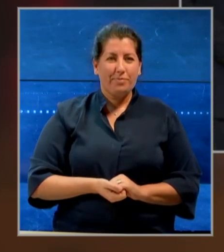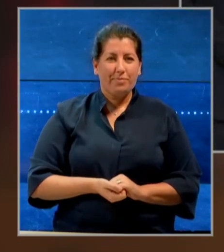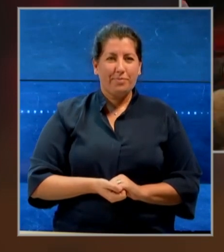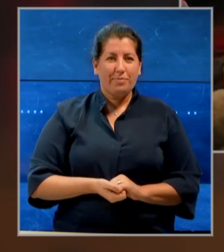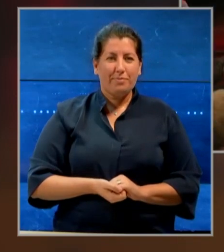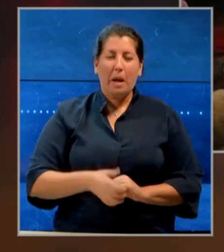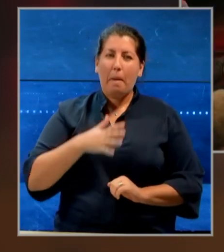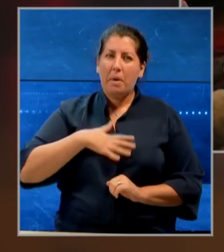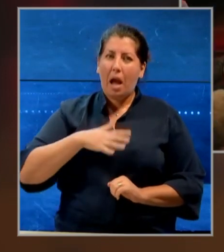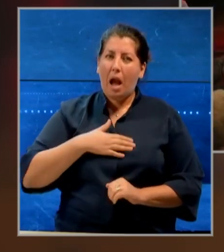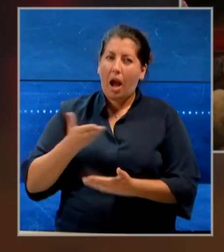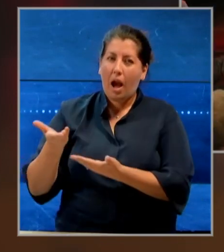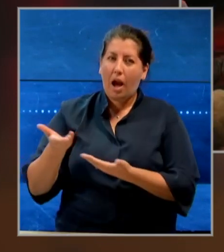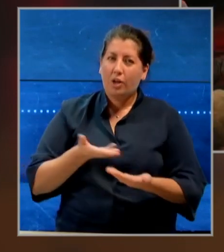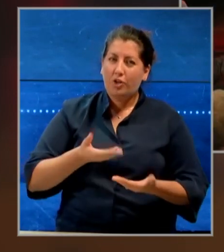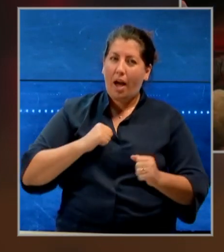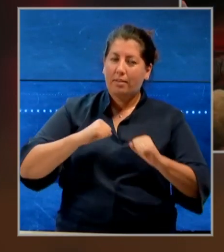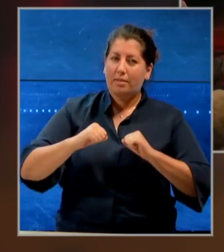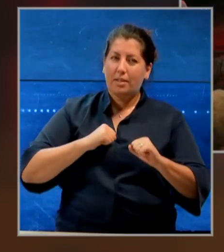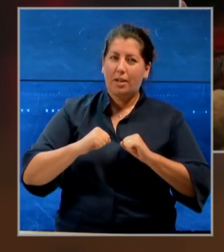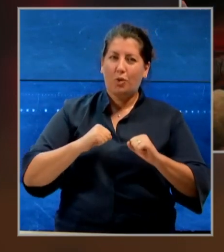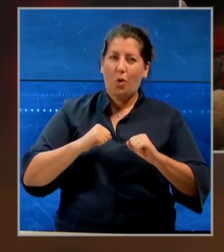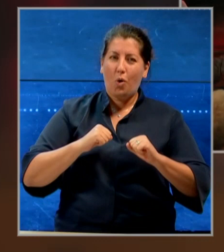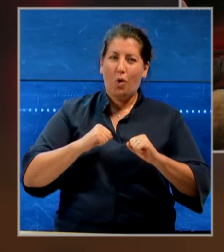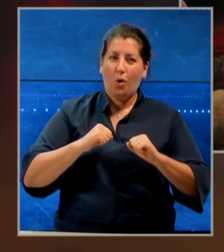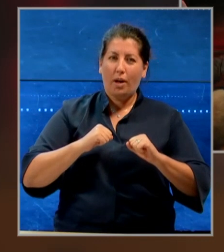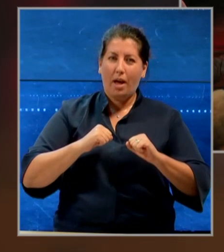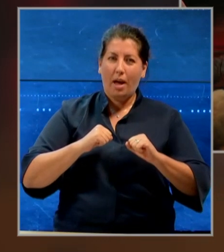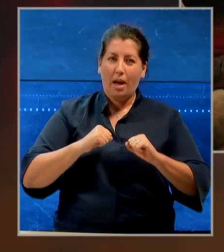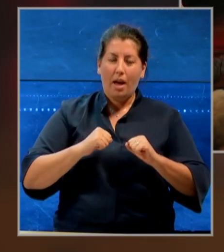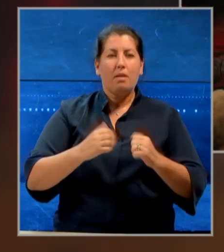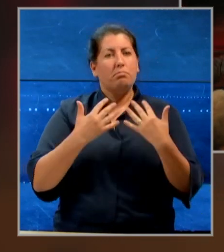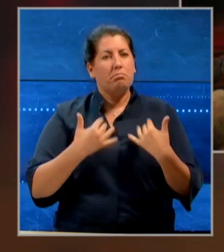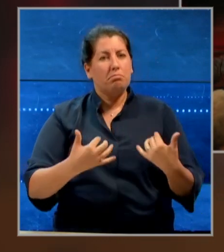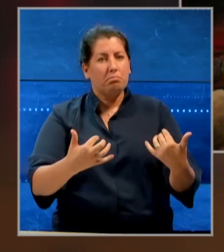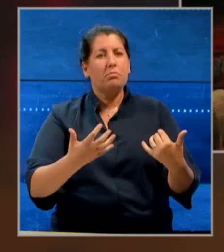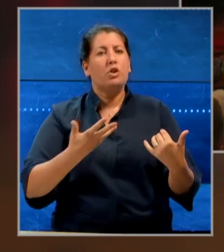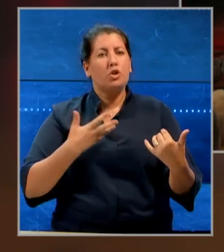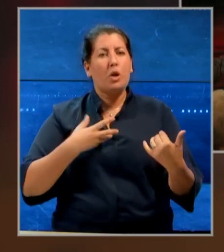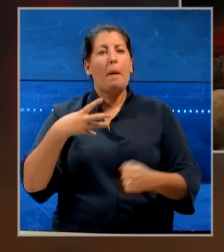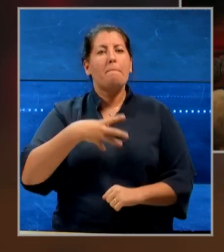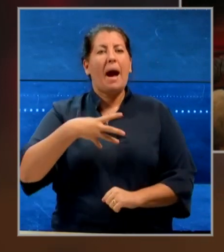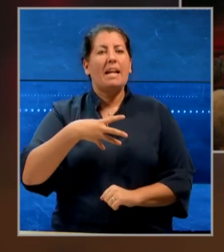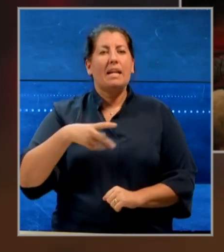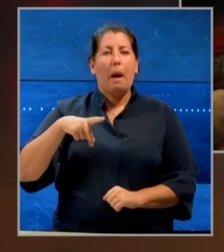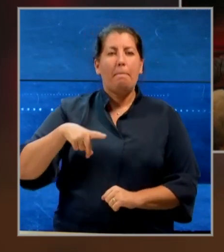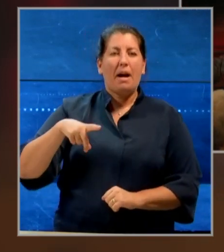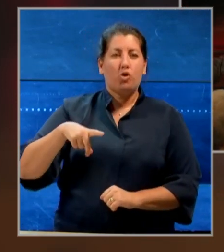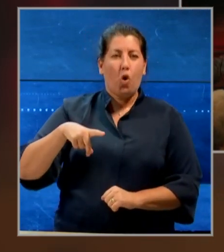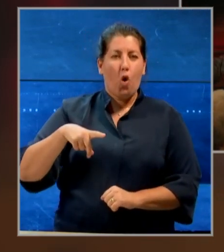Piacere di essere dei nostri, direttore. Noi abbiamo giù in platea la nostra Maricla Pastore, perché